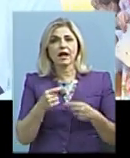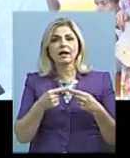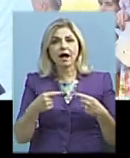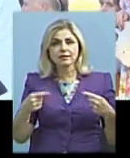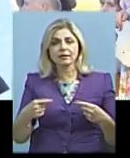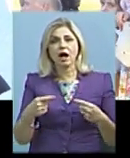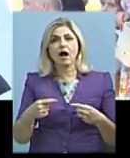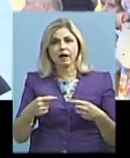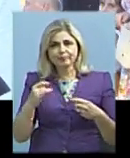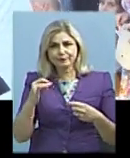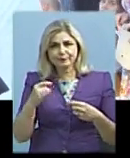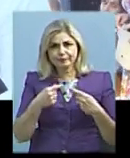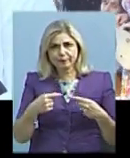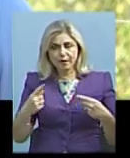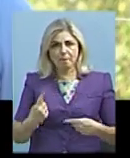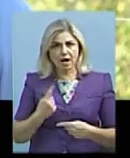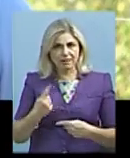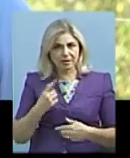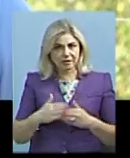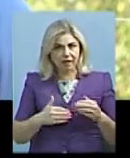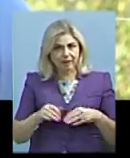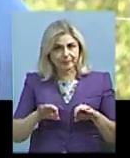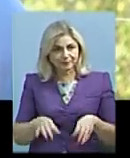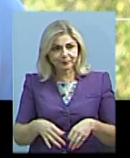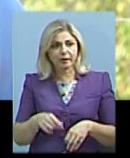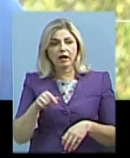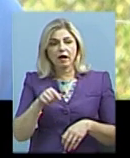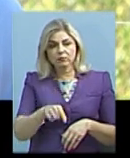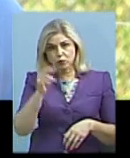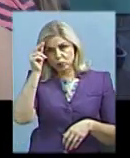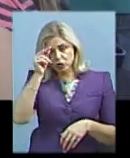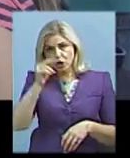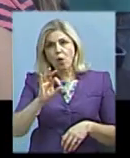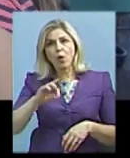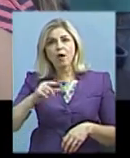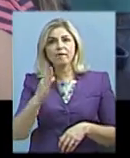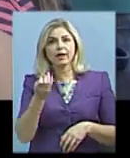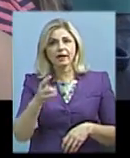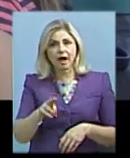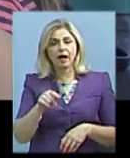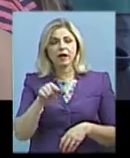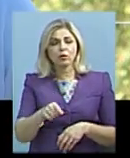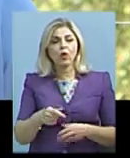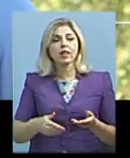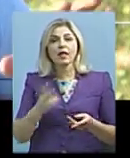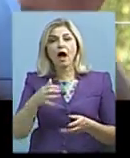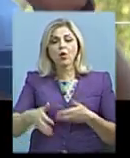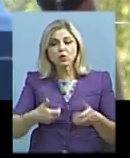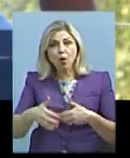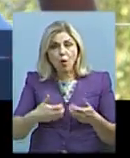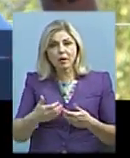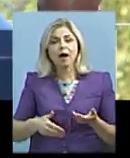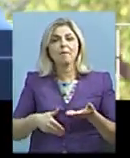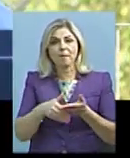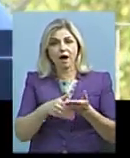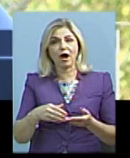і гончарної майстерності. Денис Бондаренко вивчає Ольвійську хору. На розкопках допомагають учні шкіл. Тут немного